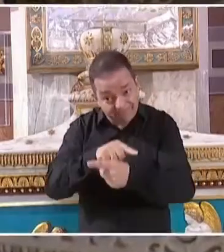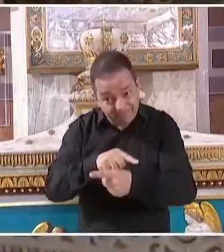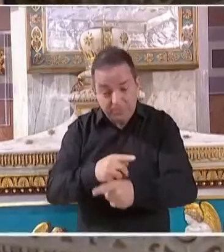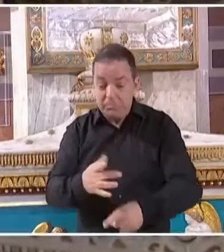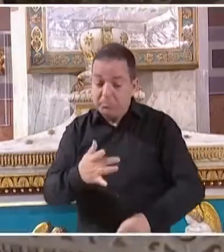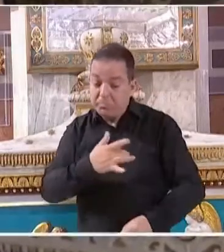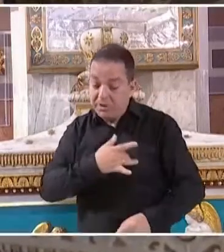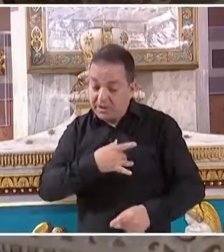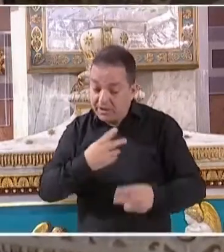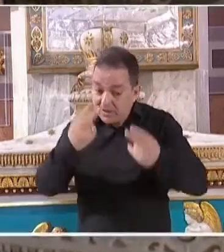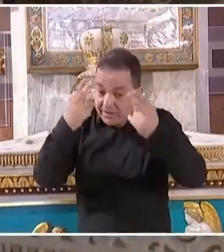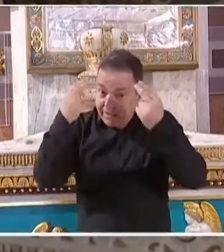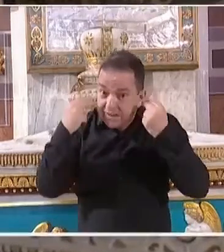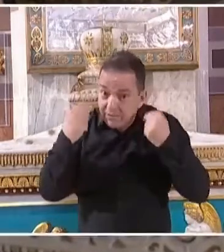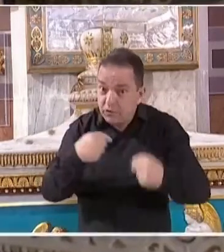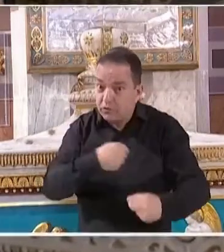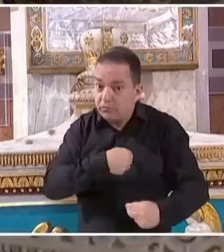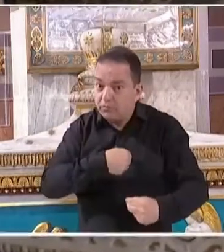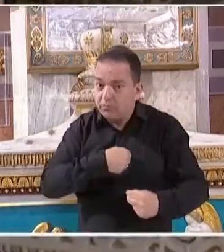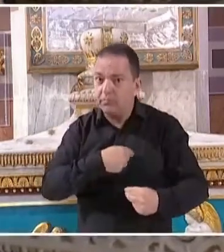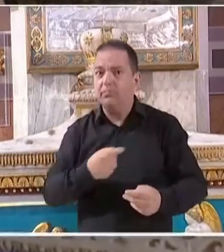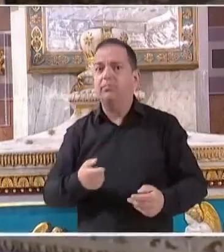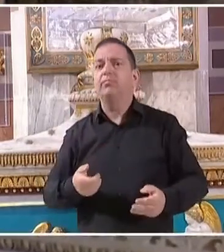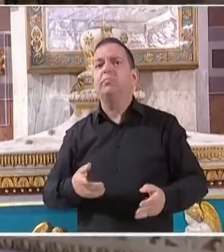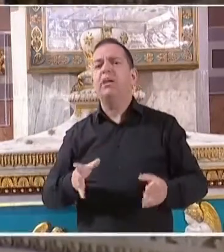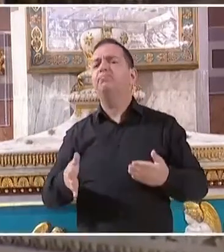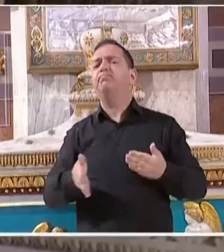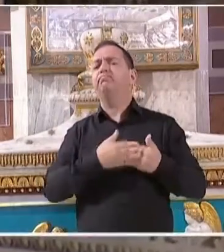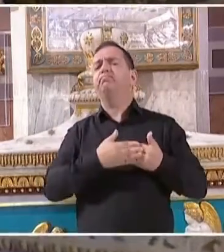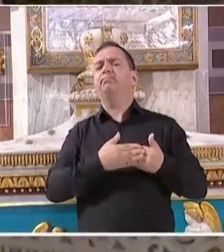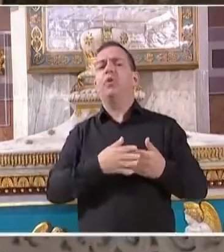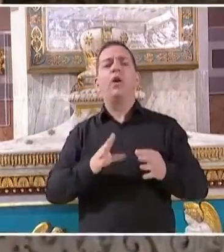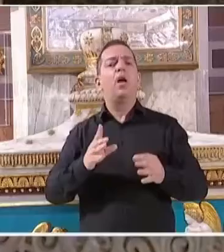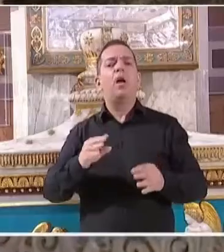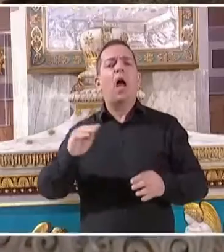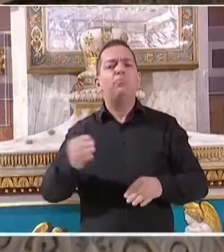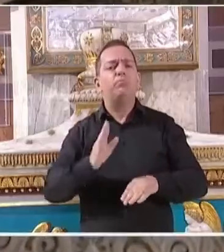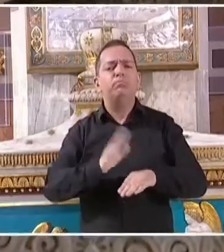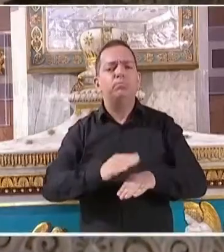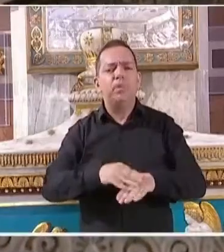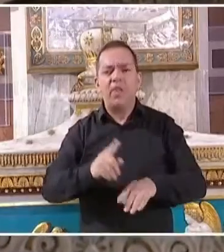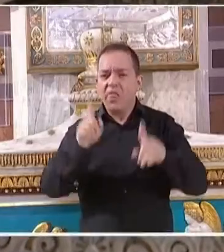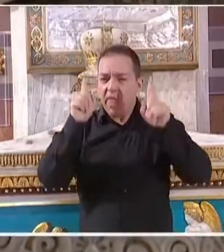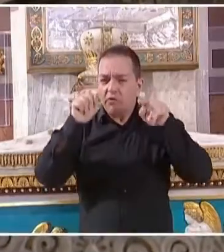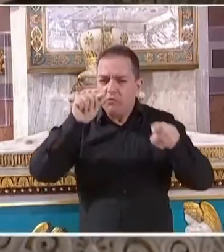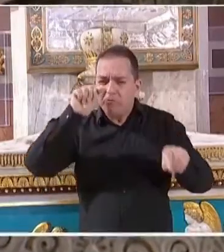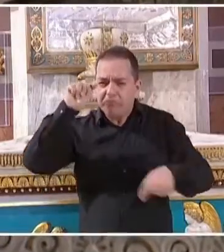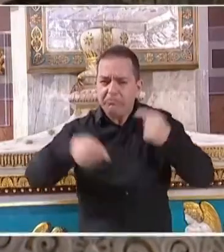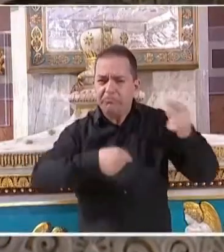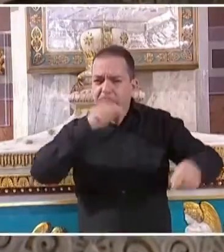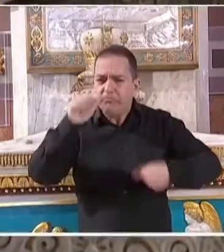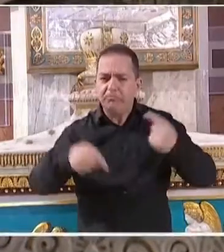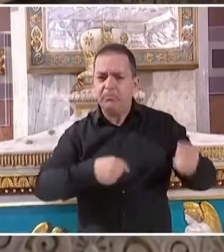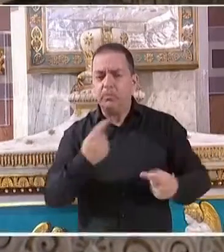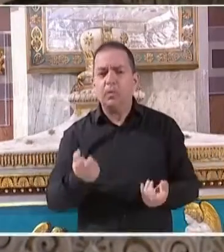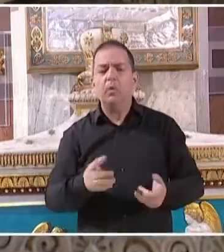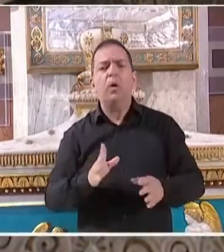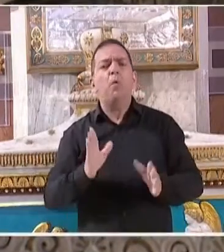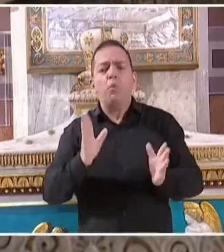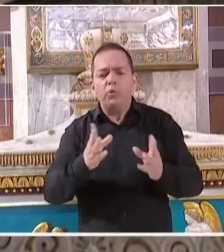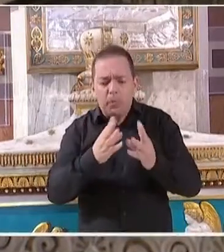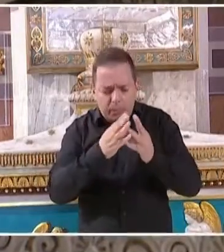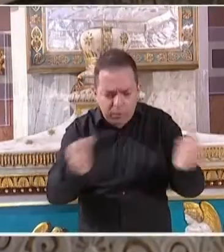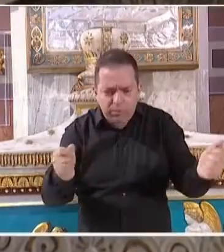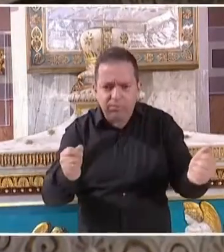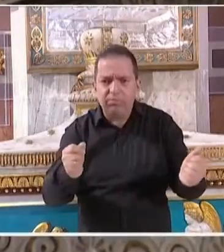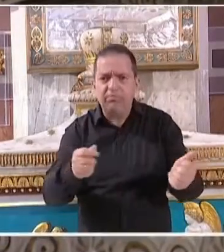οι δαιμονικές δυνάμεις στον άνθρωπο και για τον τρόπο της αποθεραπείας τους με